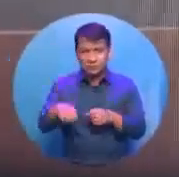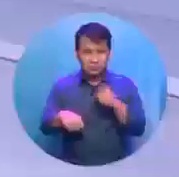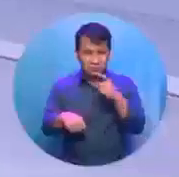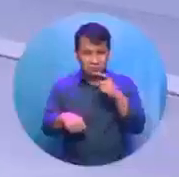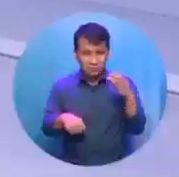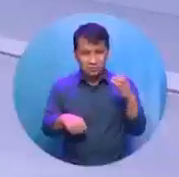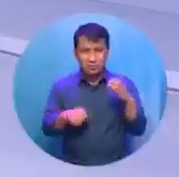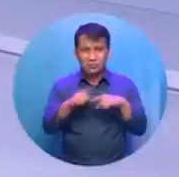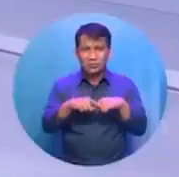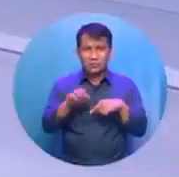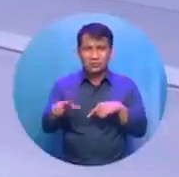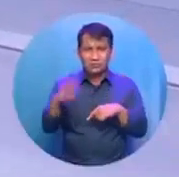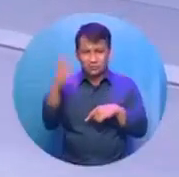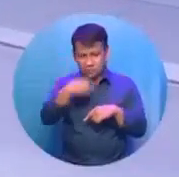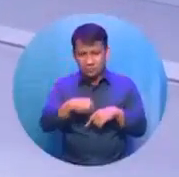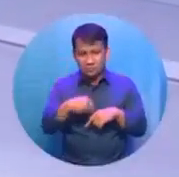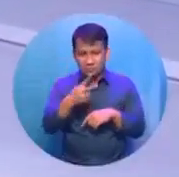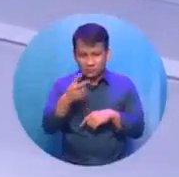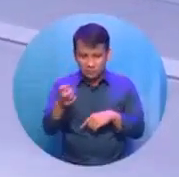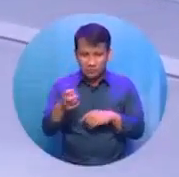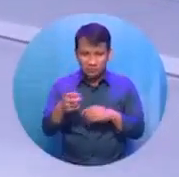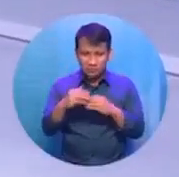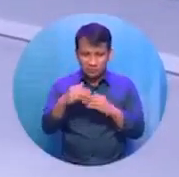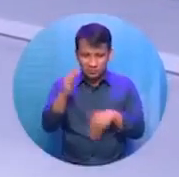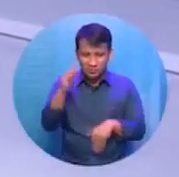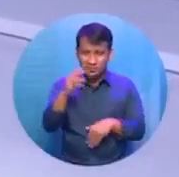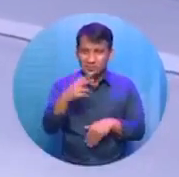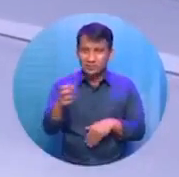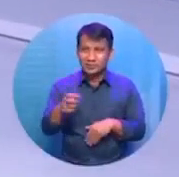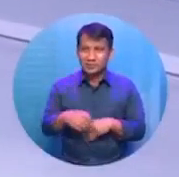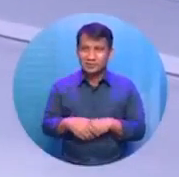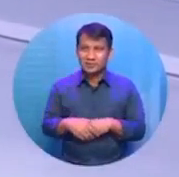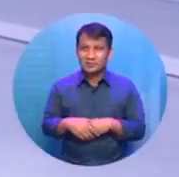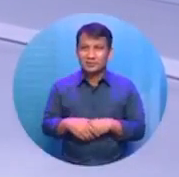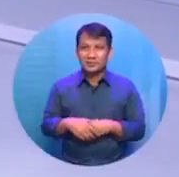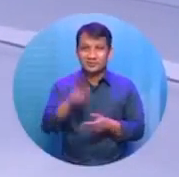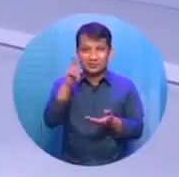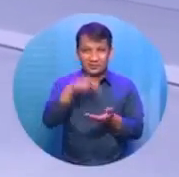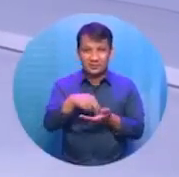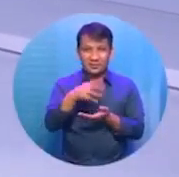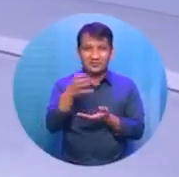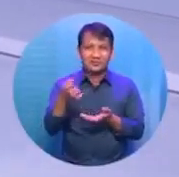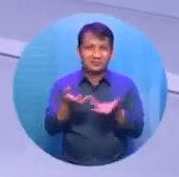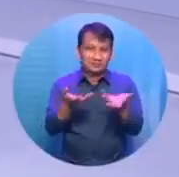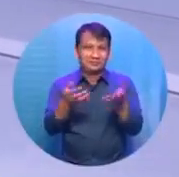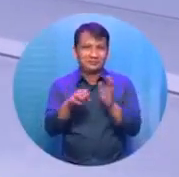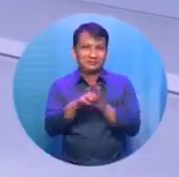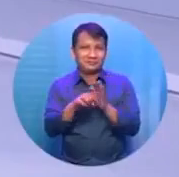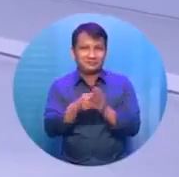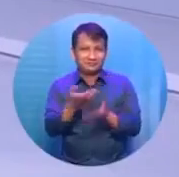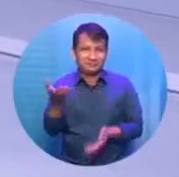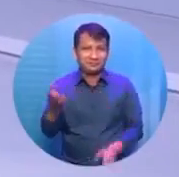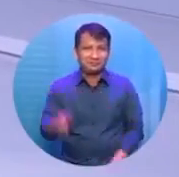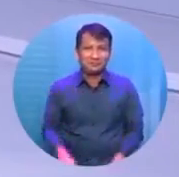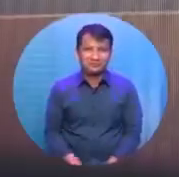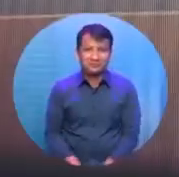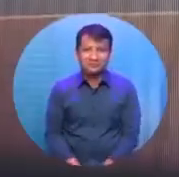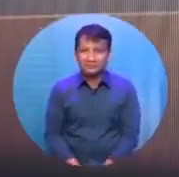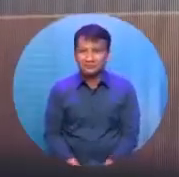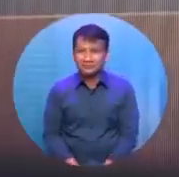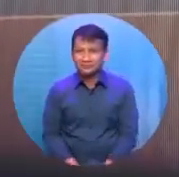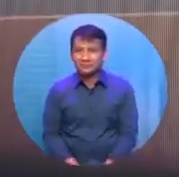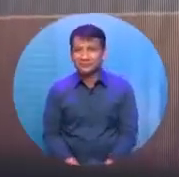100. Depende, pag gumanda, 200. Pag humababa, 300 hanggang umabot sa 25. Sige nga, sample. Ha? Pero hindi ko